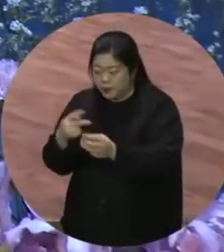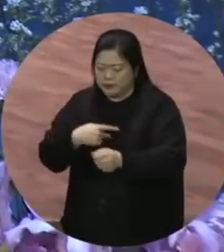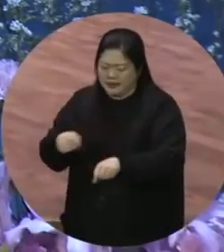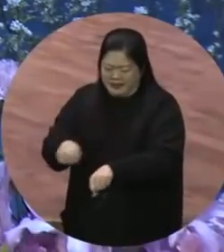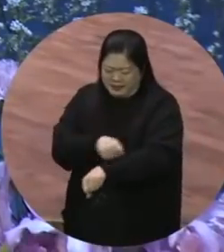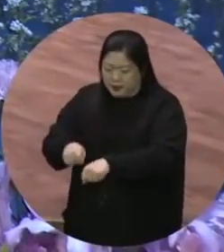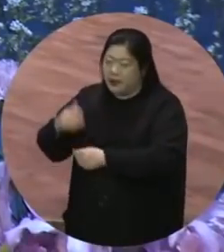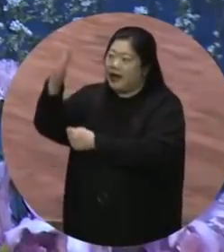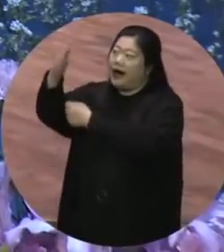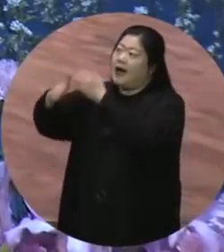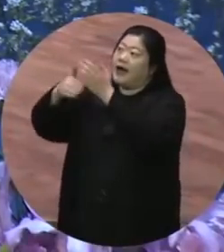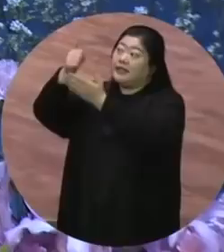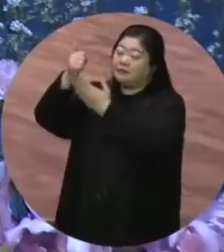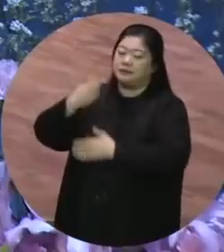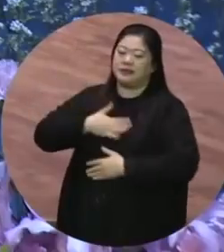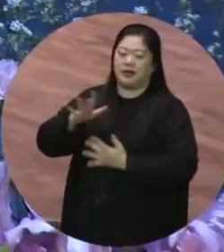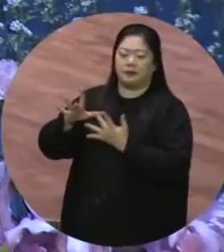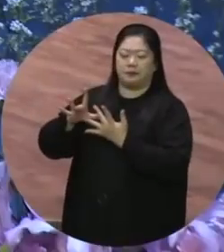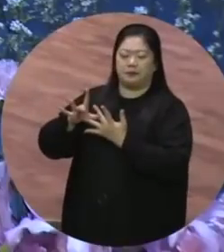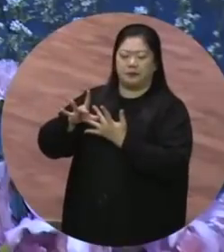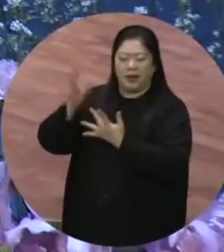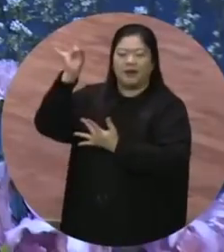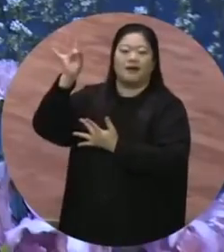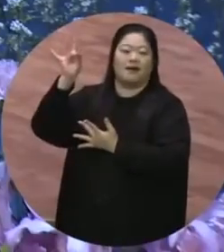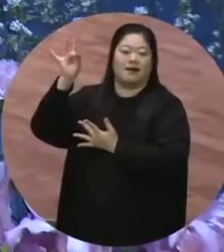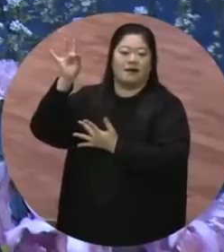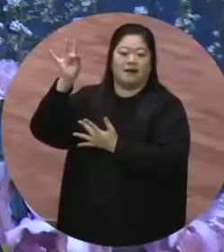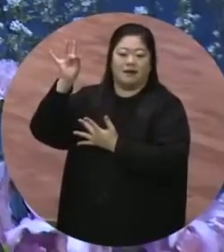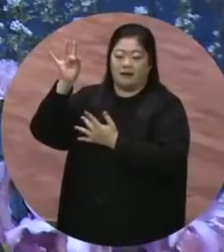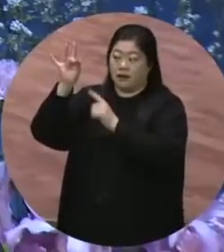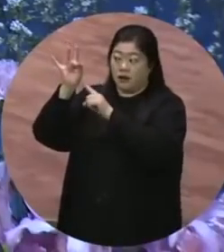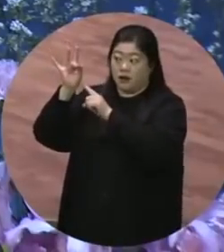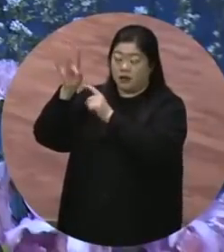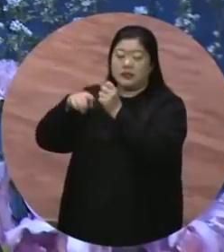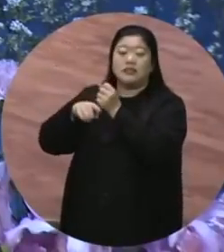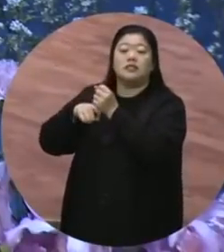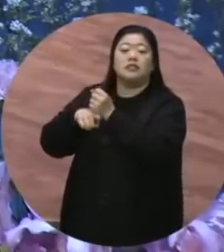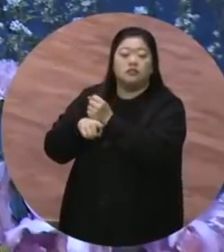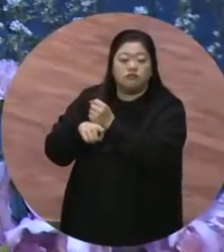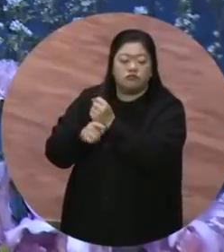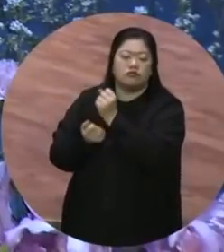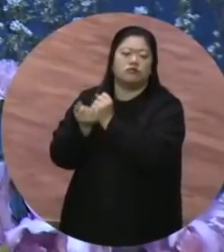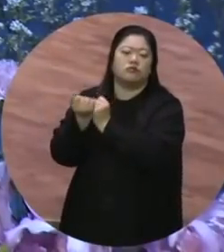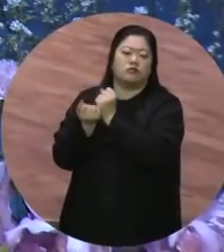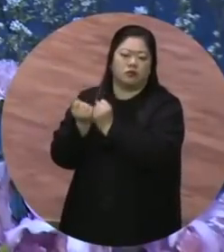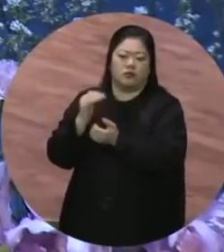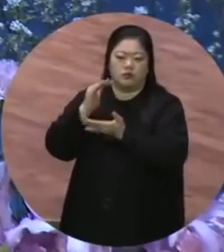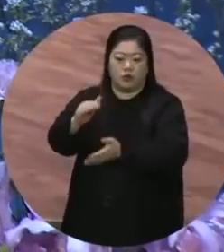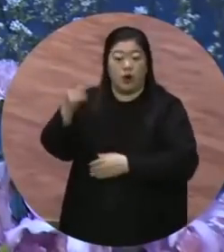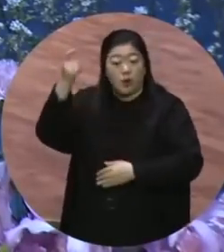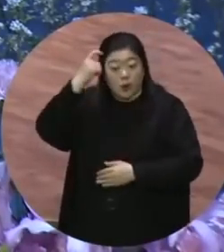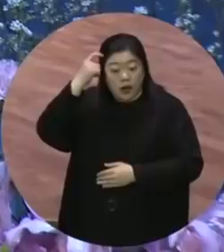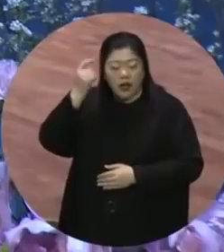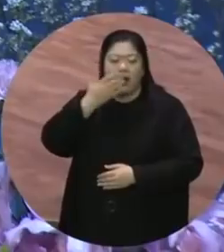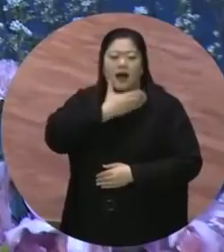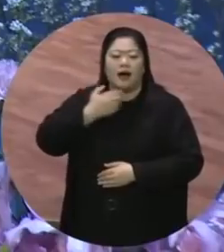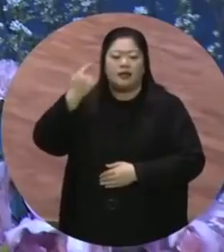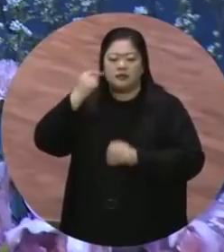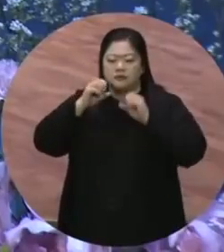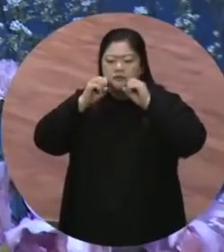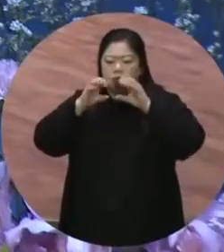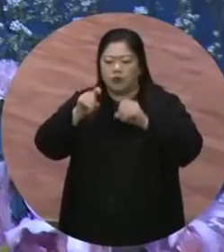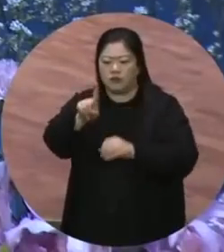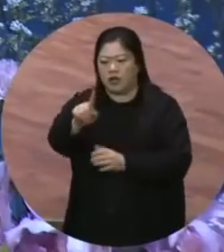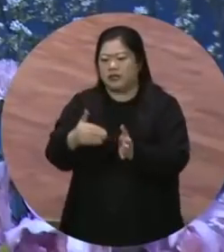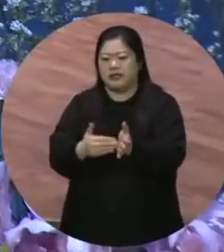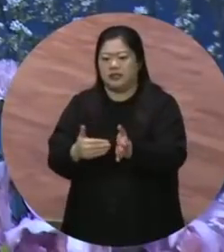하나님의 선택받은 존재로 살게 된 이유가 하나님의 복음 때문이라고